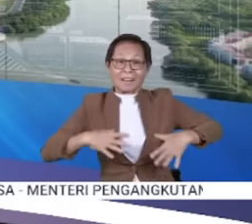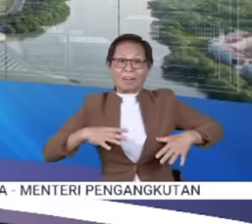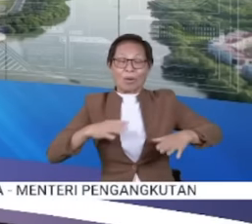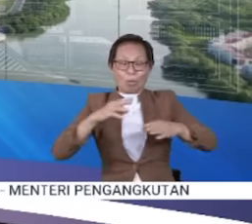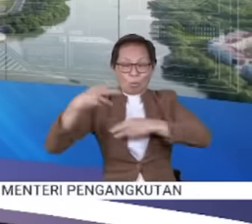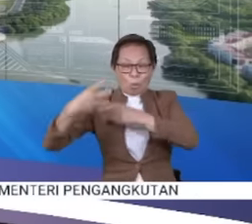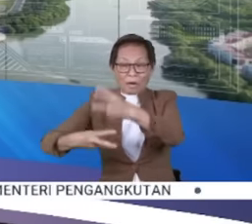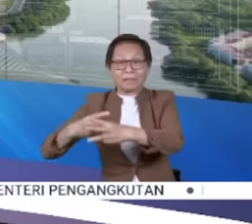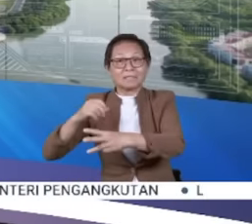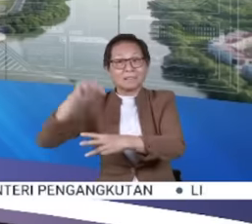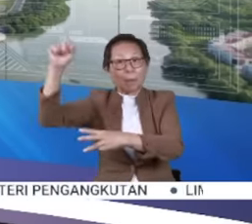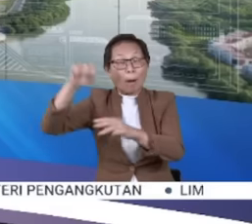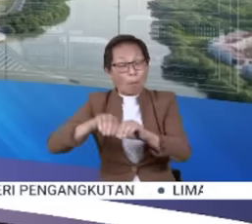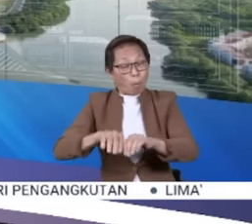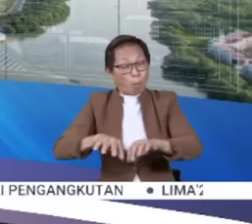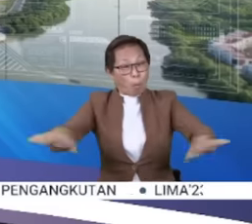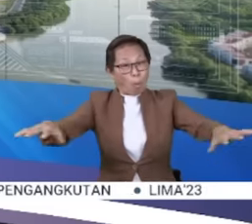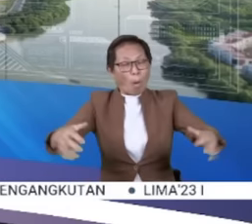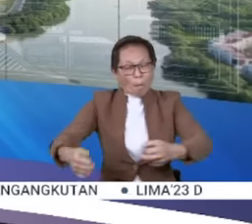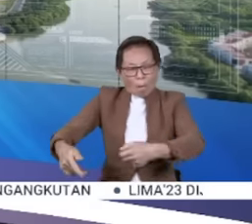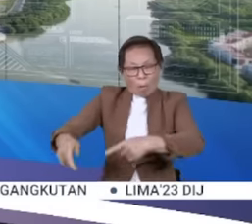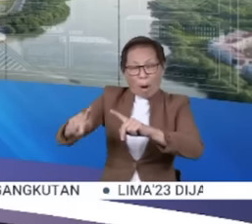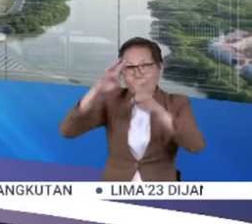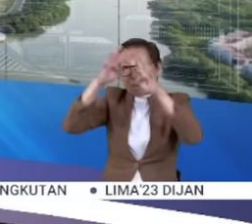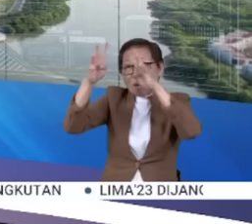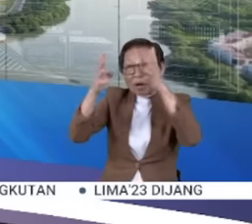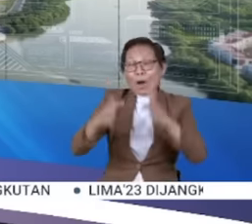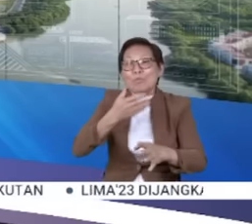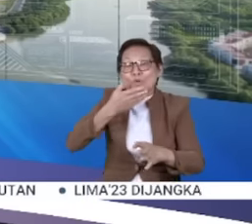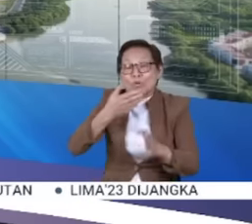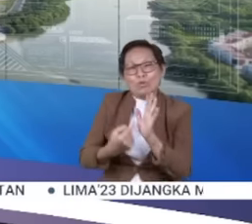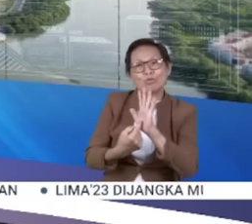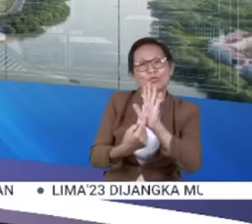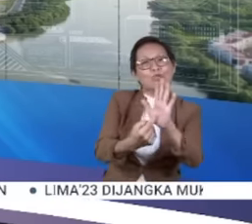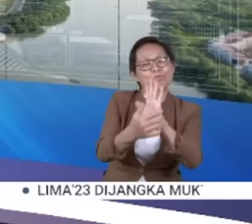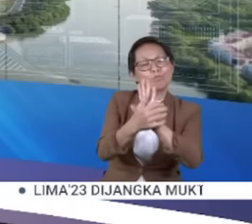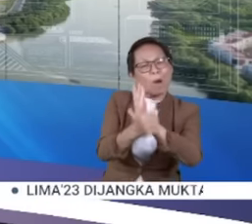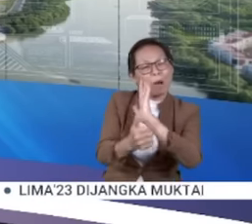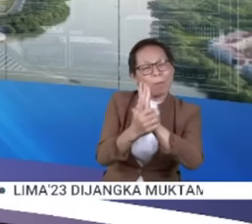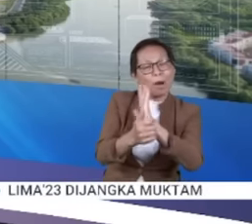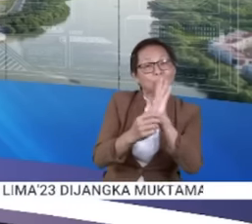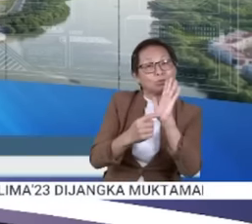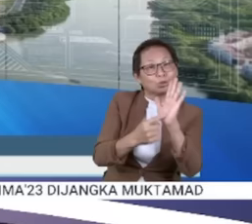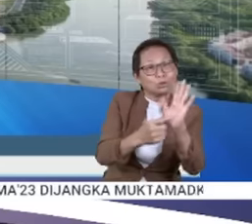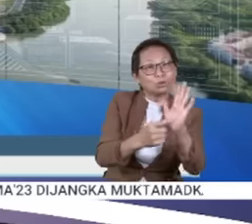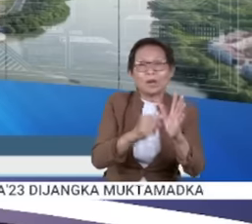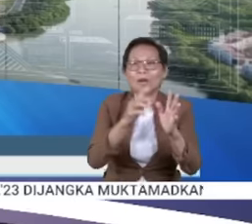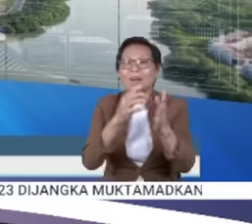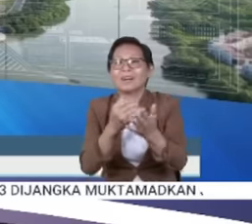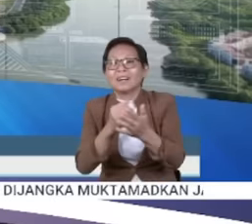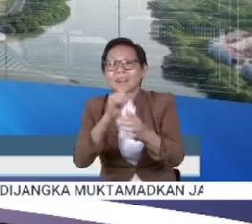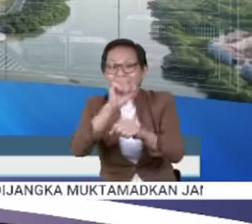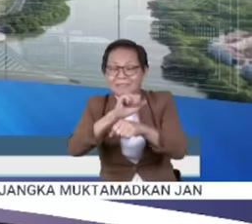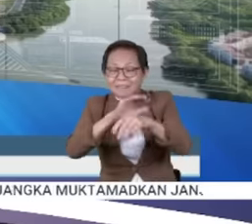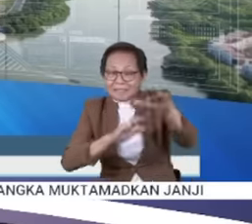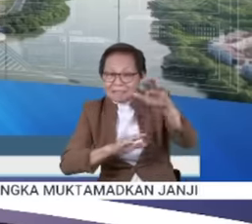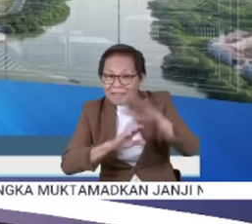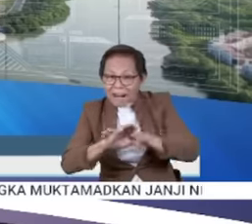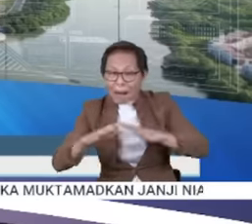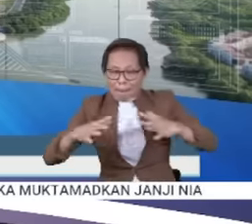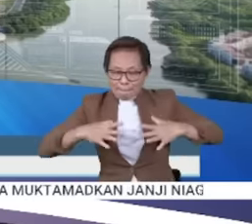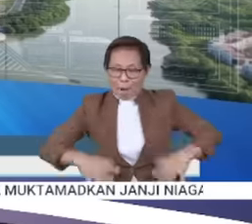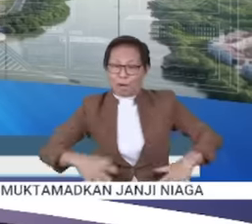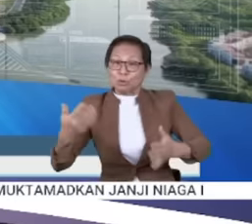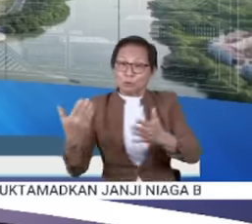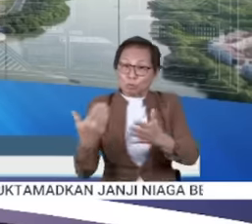meluas Ia juga membuka peluang kepada mereka maupun karya ciptaan pakaian modern serta